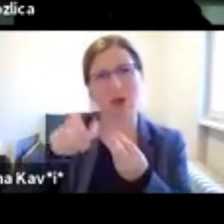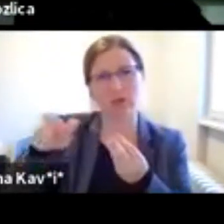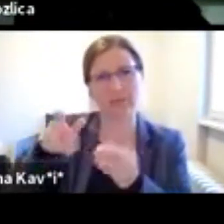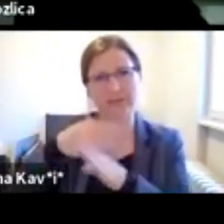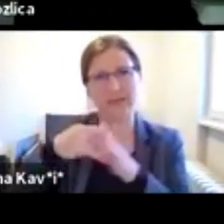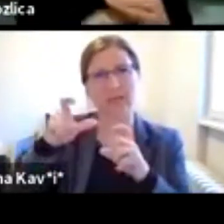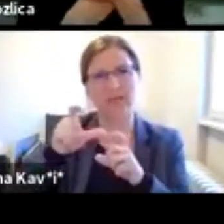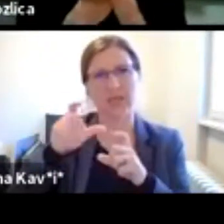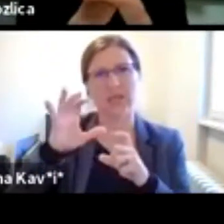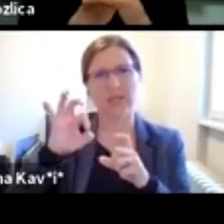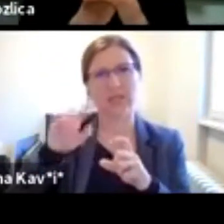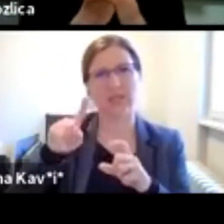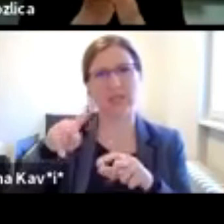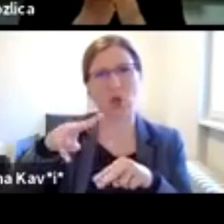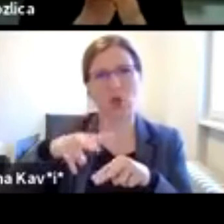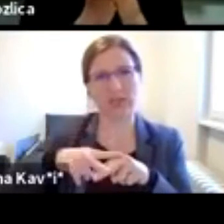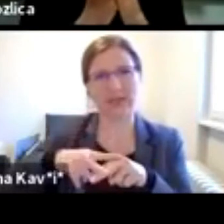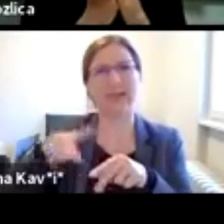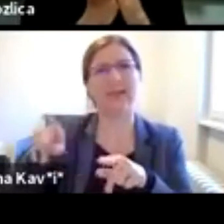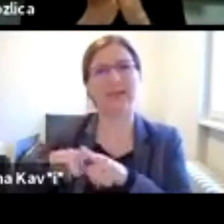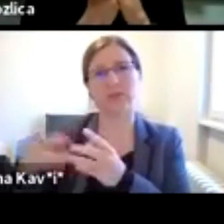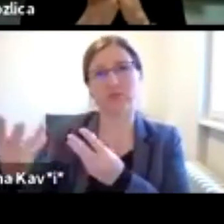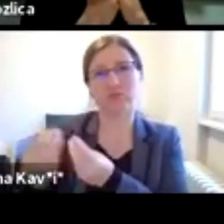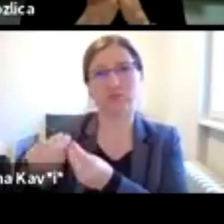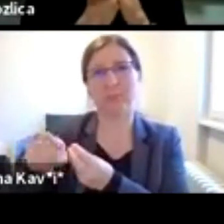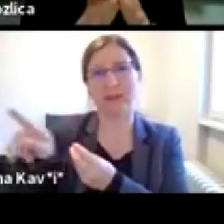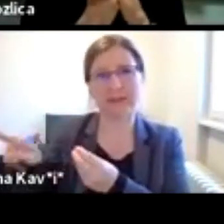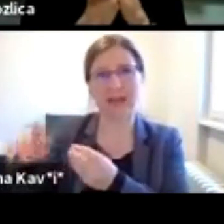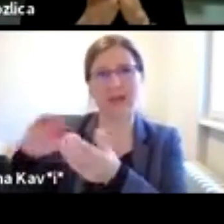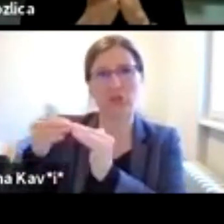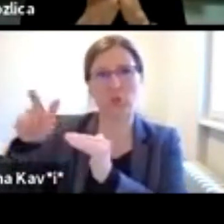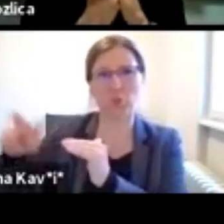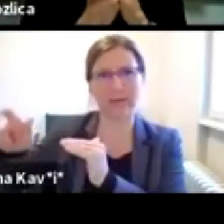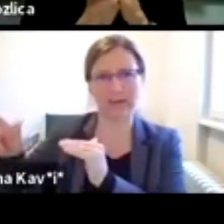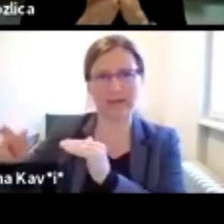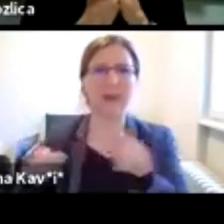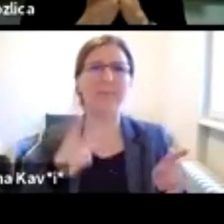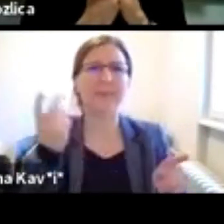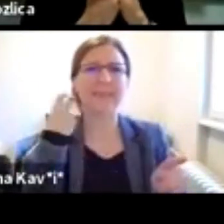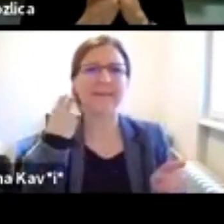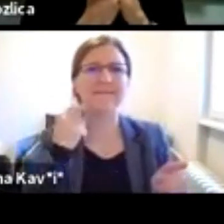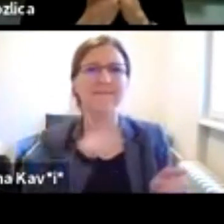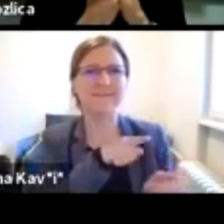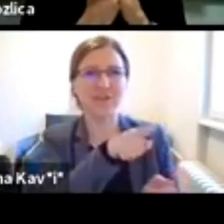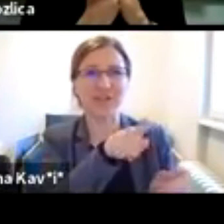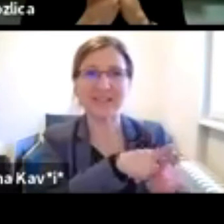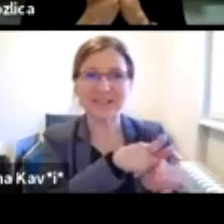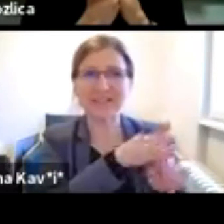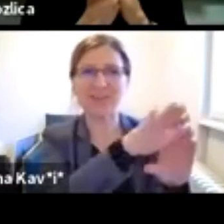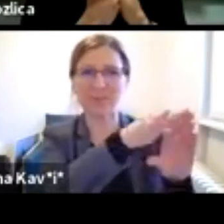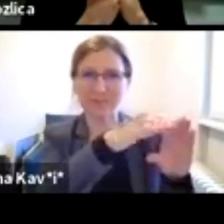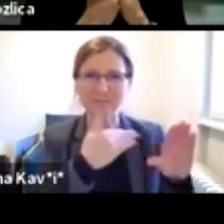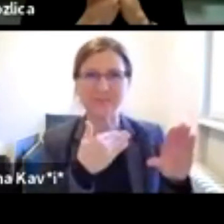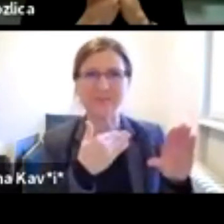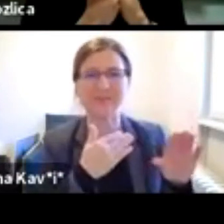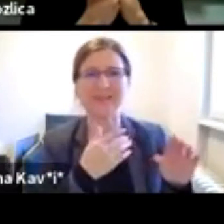svojim suradnicima i tako dalje. Ti si mi, Višnja, poslala i jednu dosta simpatičnu čestitku koja je došla iz